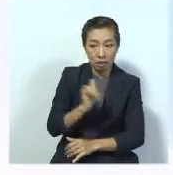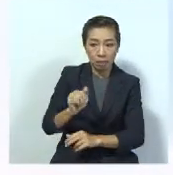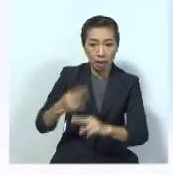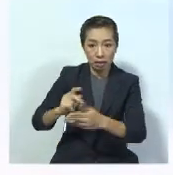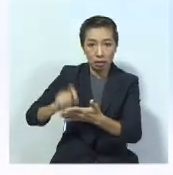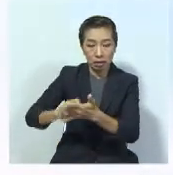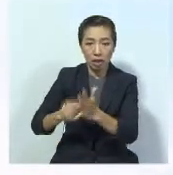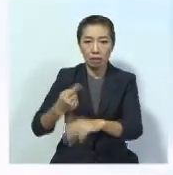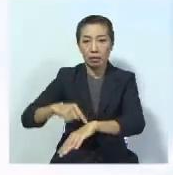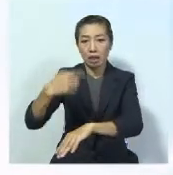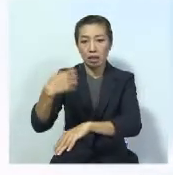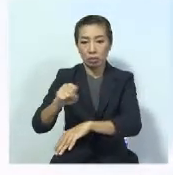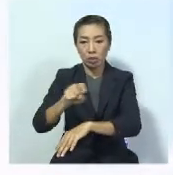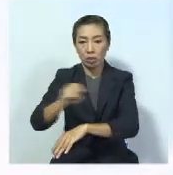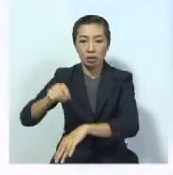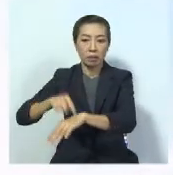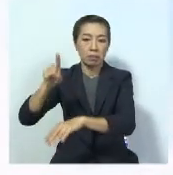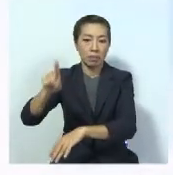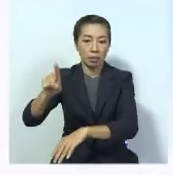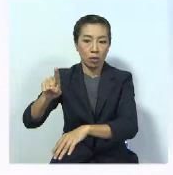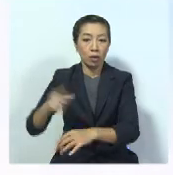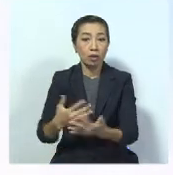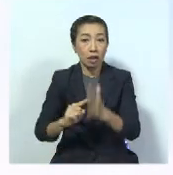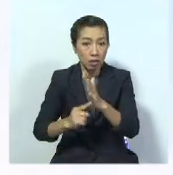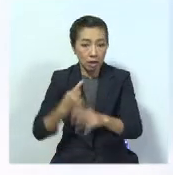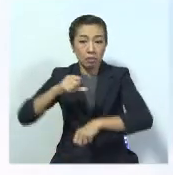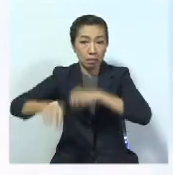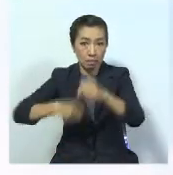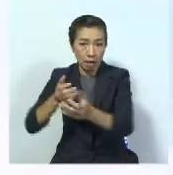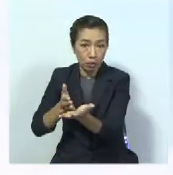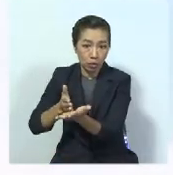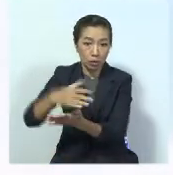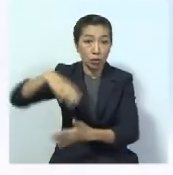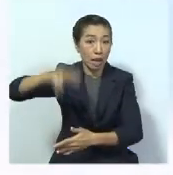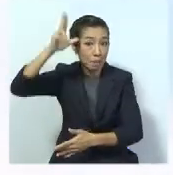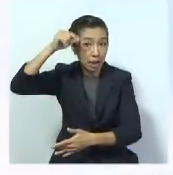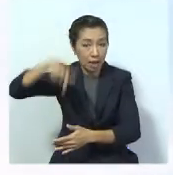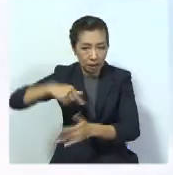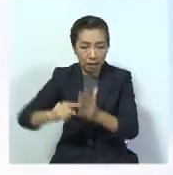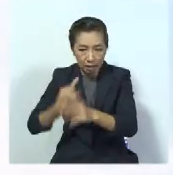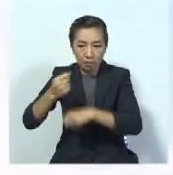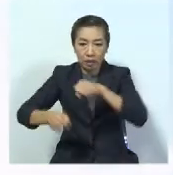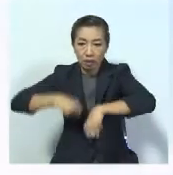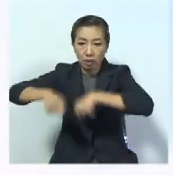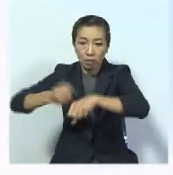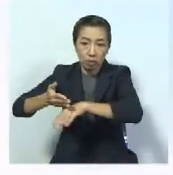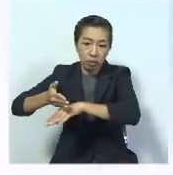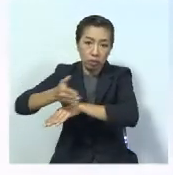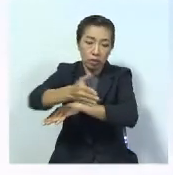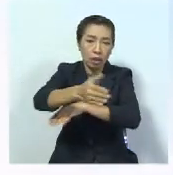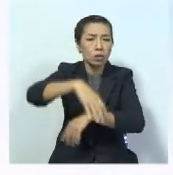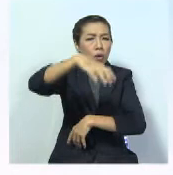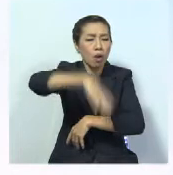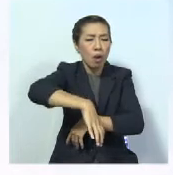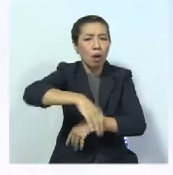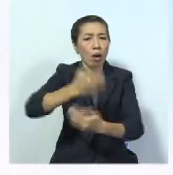า 10:00 น.จนถึง 13:00 น.และจะเริ่มปั่นจักรยานที่สนามม้านางเลิ้งบริเวณหน้ากองสลักเก่